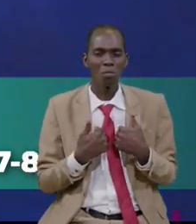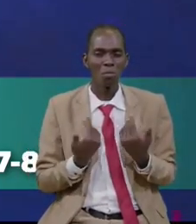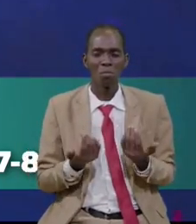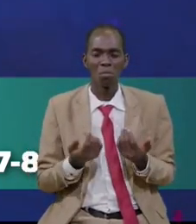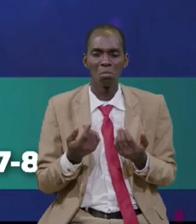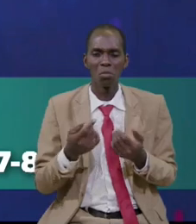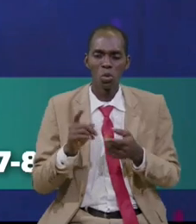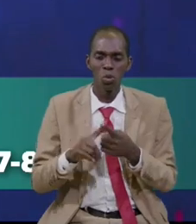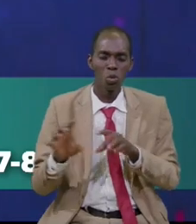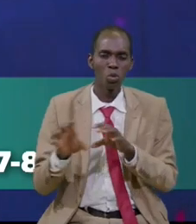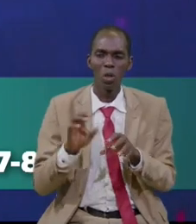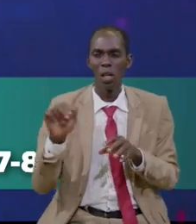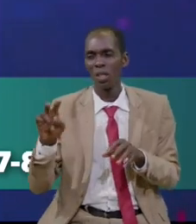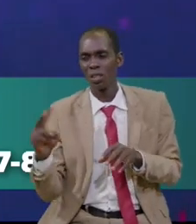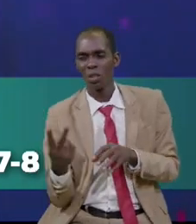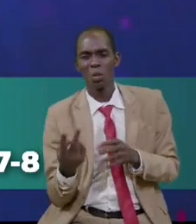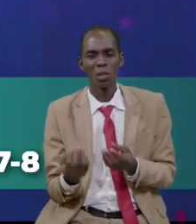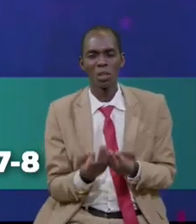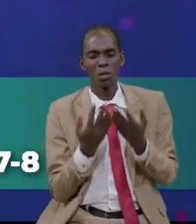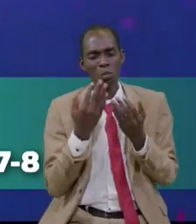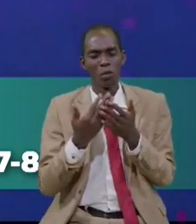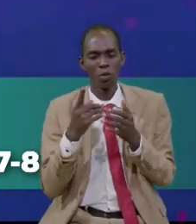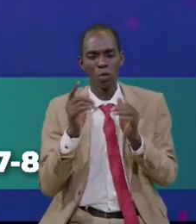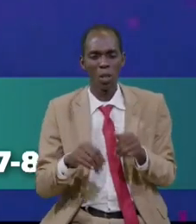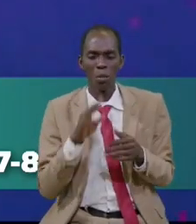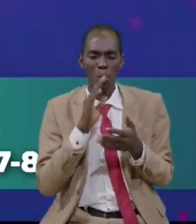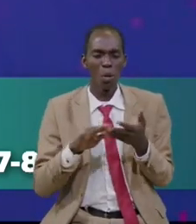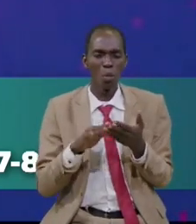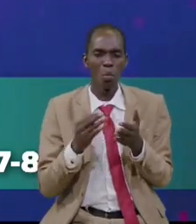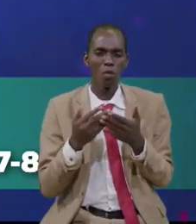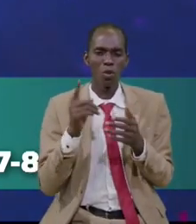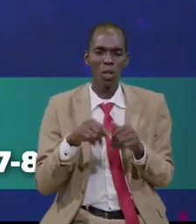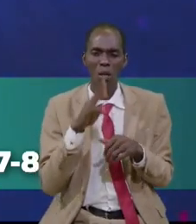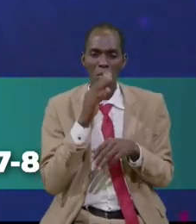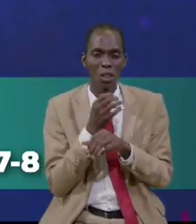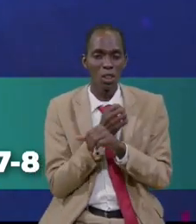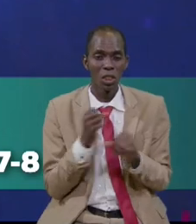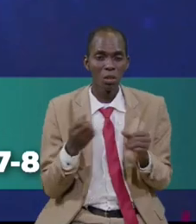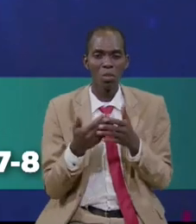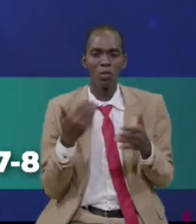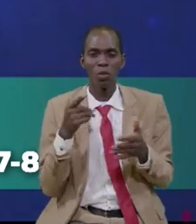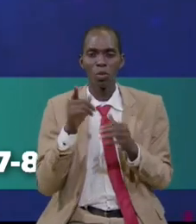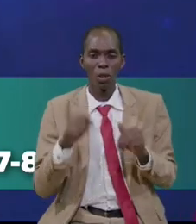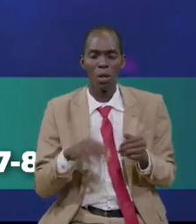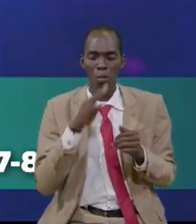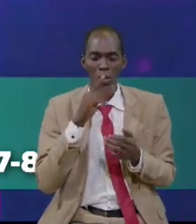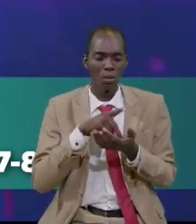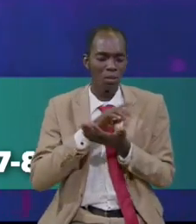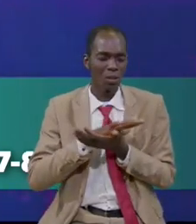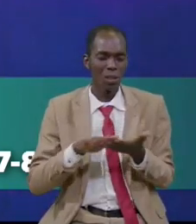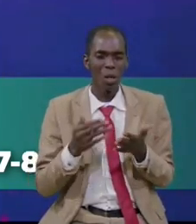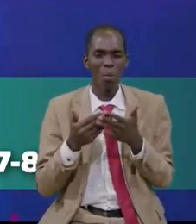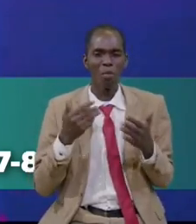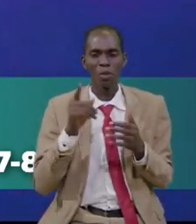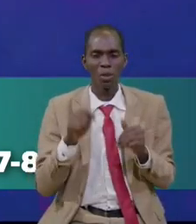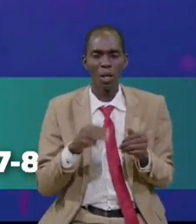sacrifice avant que nous soyons pardonnés, afin que nous soyons sauvés, afin que nous soyons purgés, avant